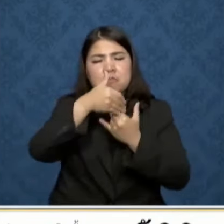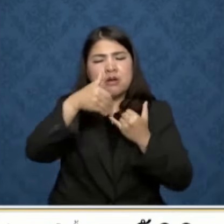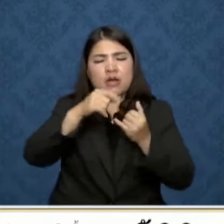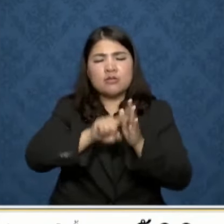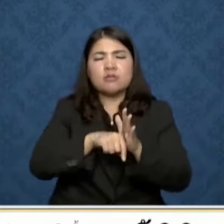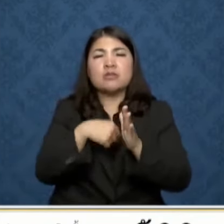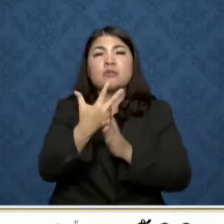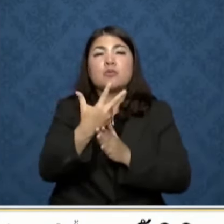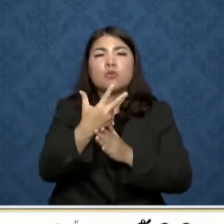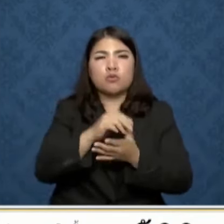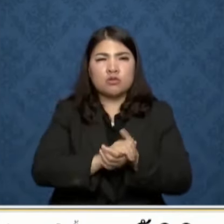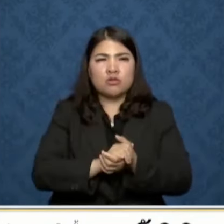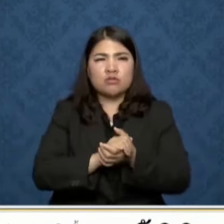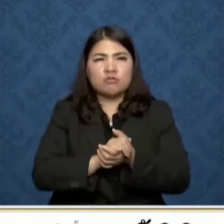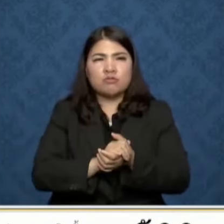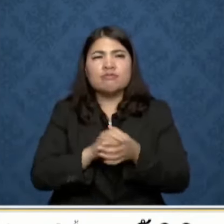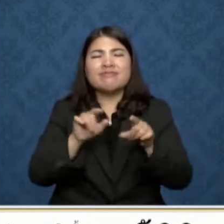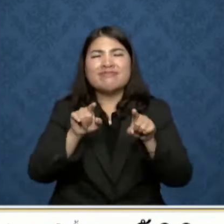le